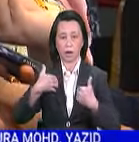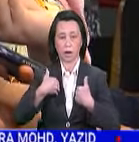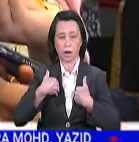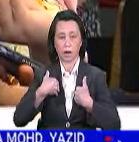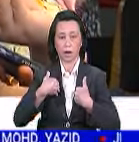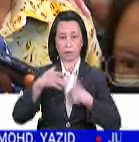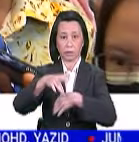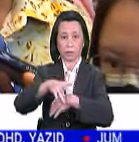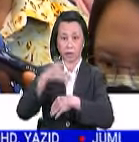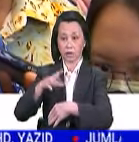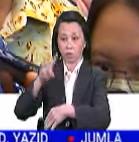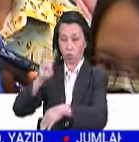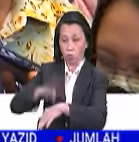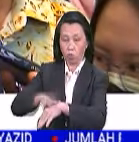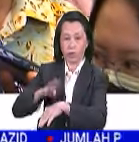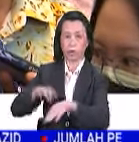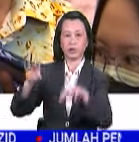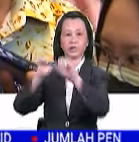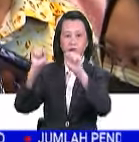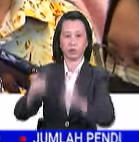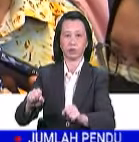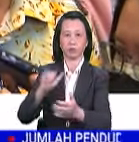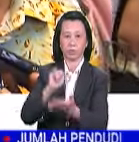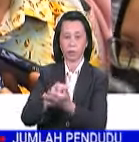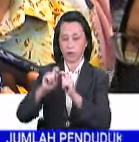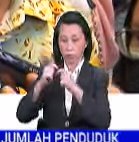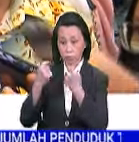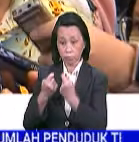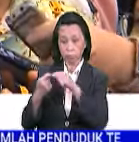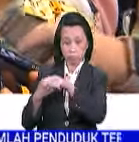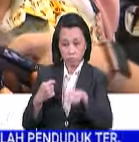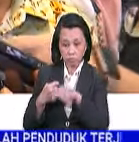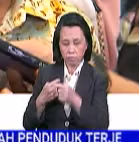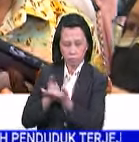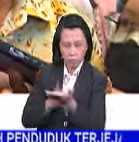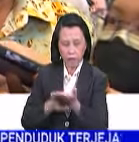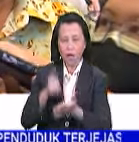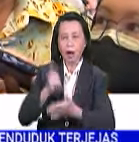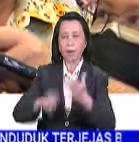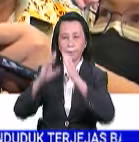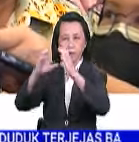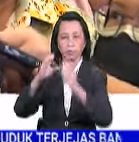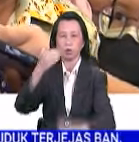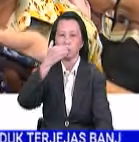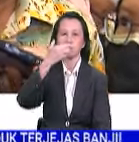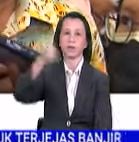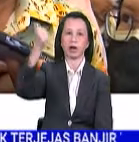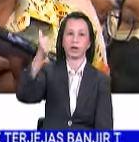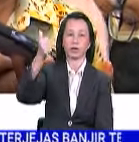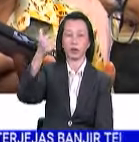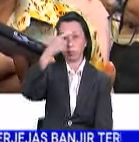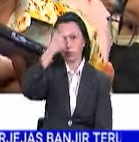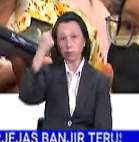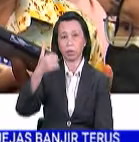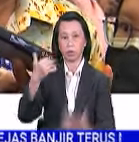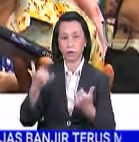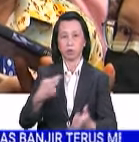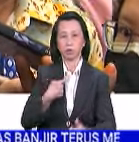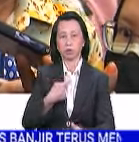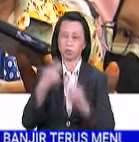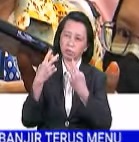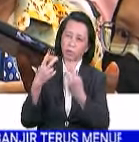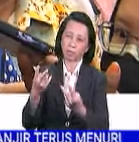early warning system. Itu biar jawatankuasa itu tengok apa kaedah yang terbaik. Sebab yang kita nampaknya ialah sekarang ini,